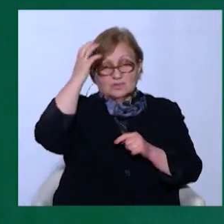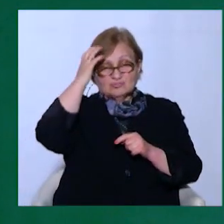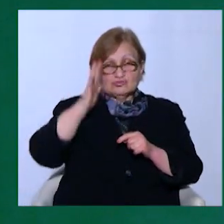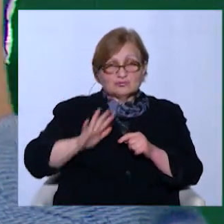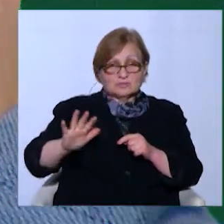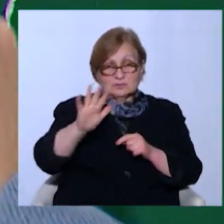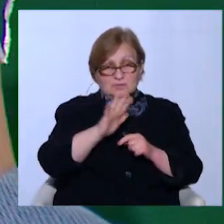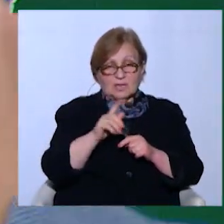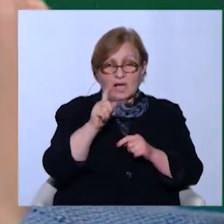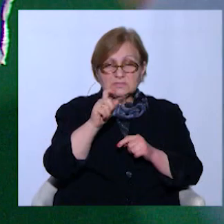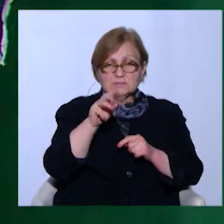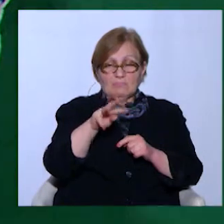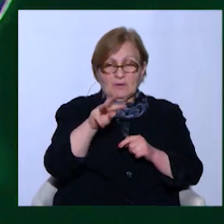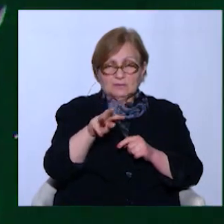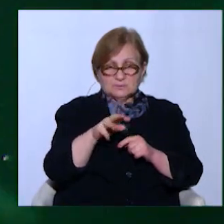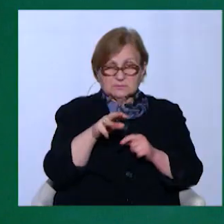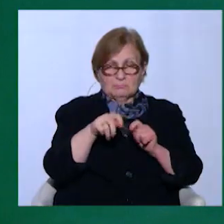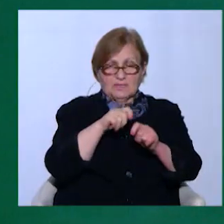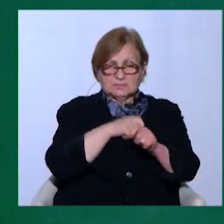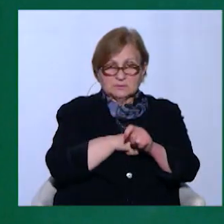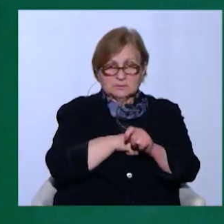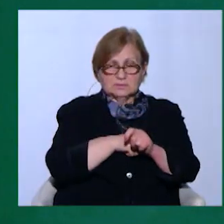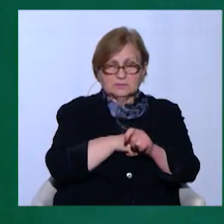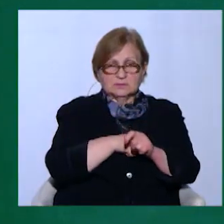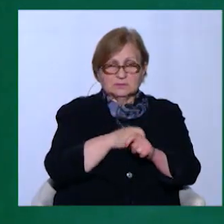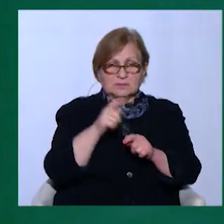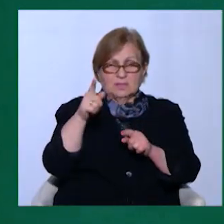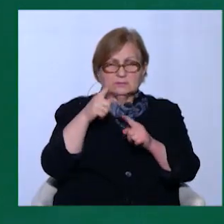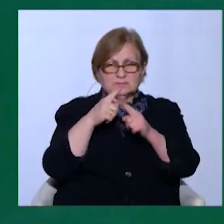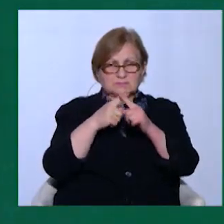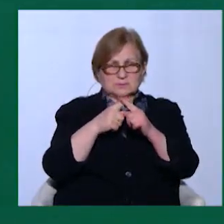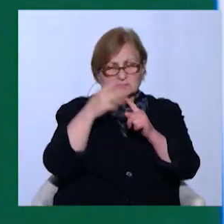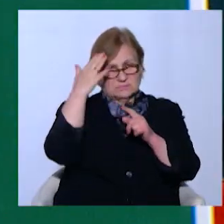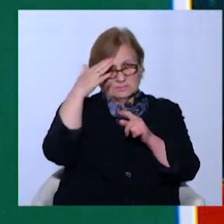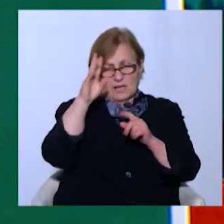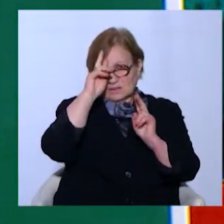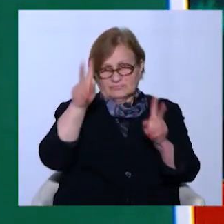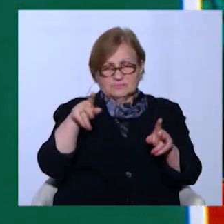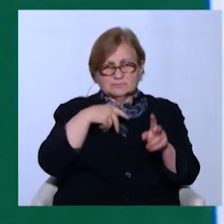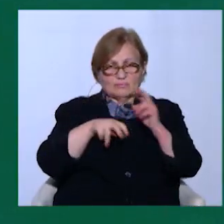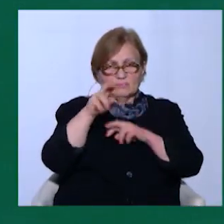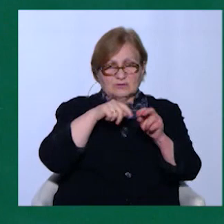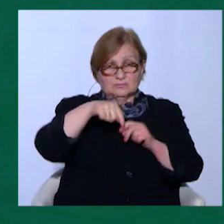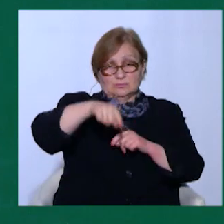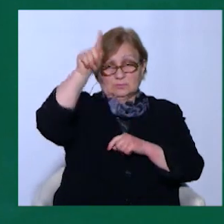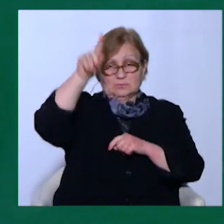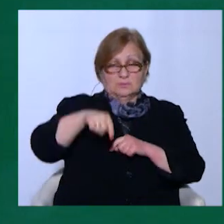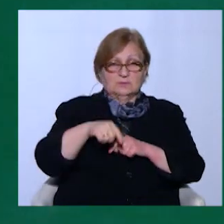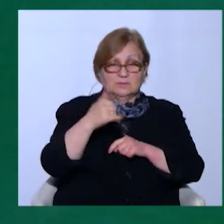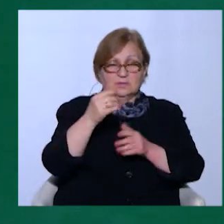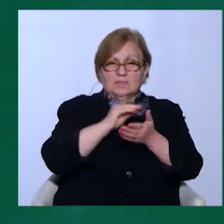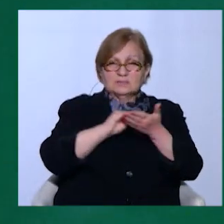ერთეული, თქვათ 100 მეტრი. და ეს არ ვიცით რამდენია. აღნიშნეს x-ით, ხო? ანუ ჩვენთვის საძიებელია პირამიდის სიმაღლე. მოდით